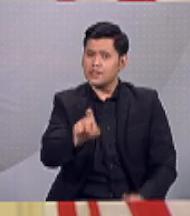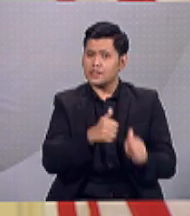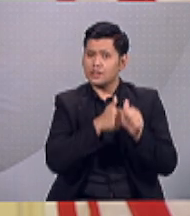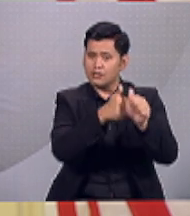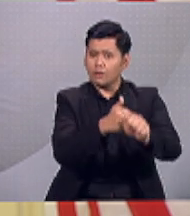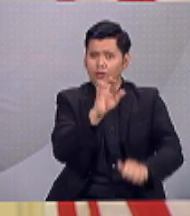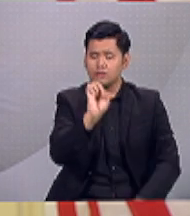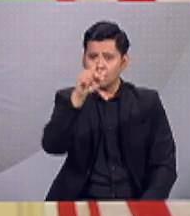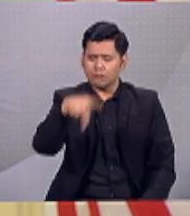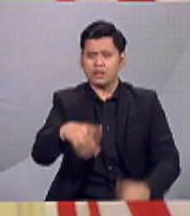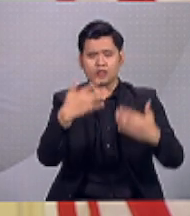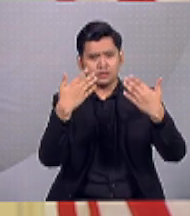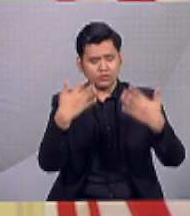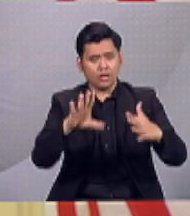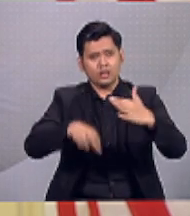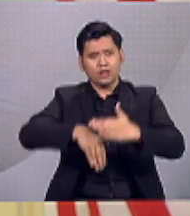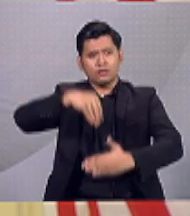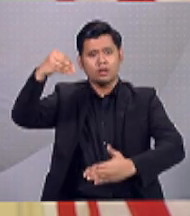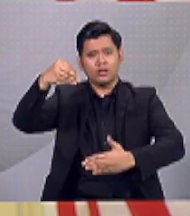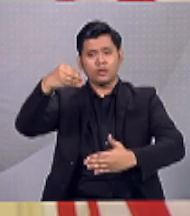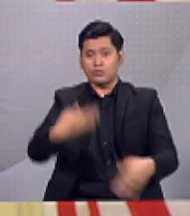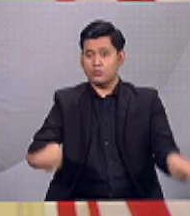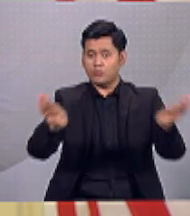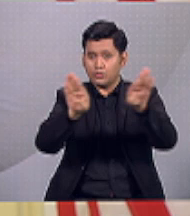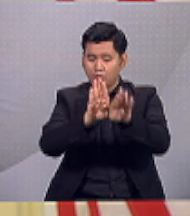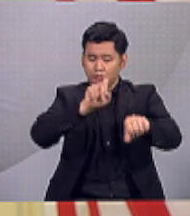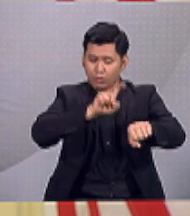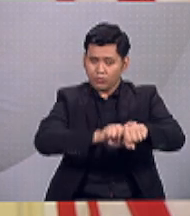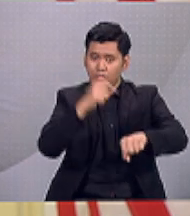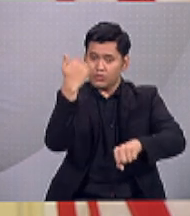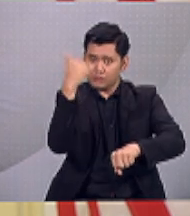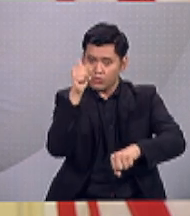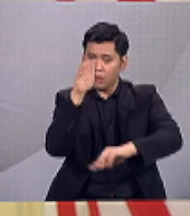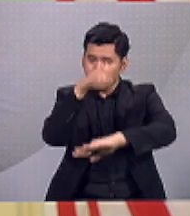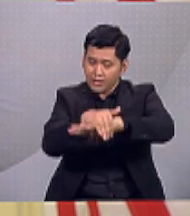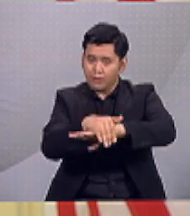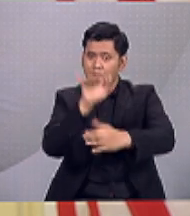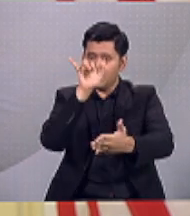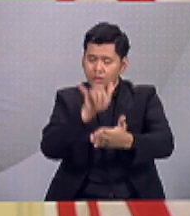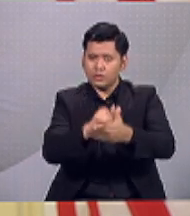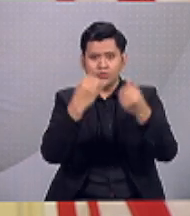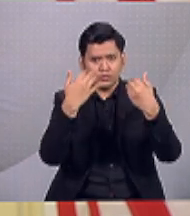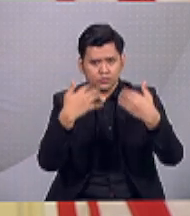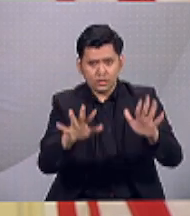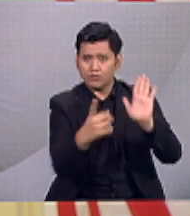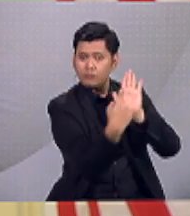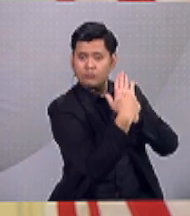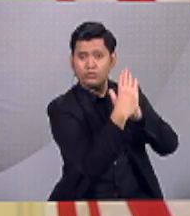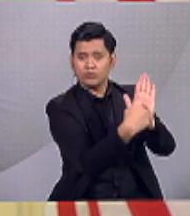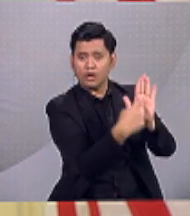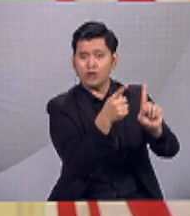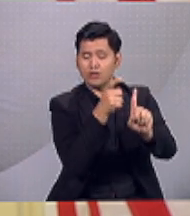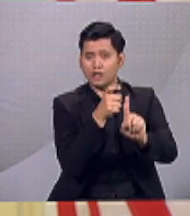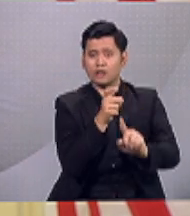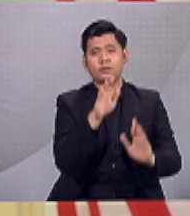mematuhi SOP yang dikeluarkan, tutup pukul 10. Itu jelas. Dah ada di dalam peraturan.